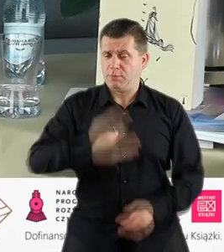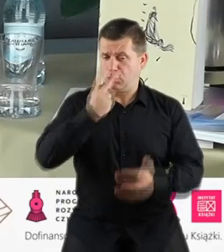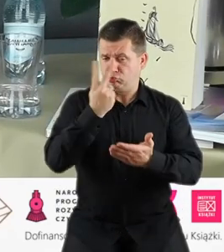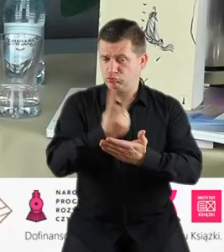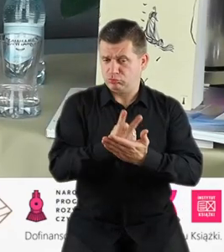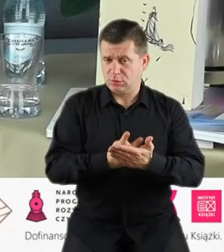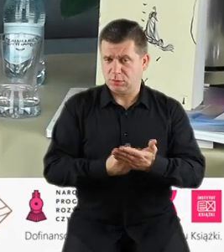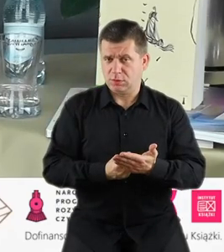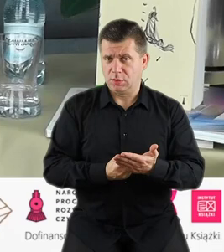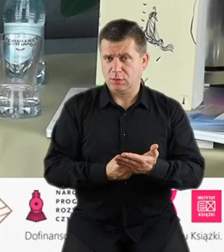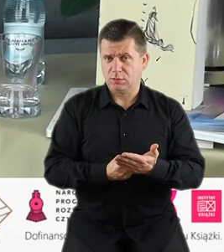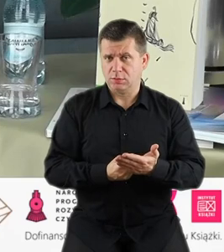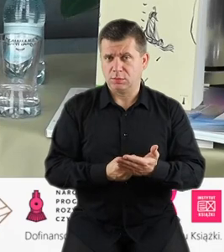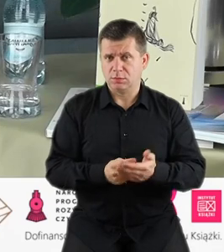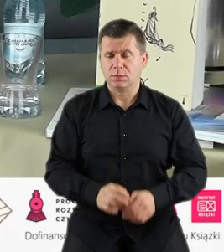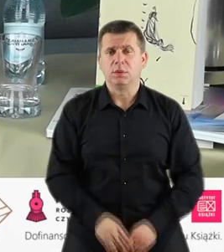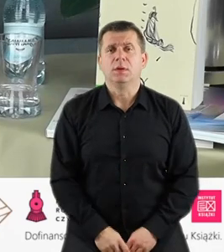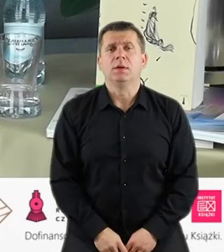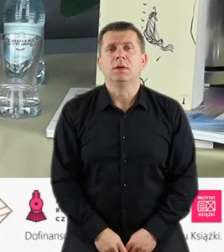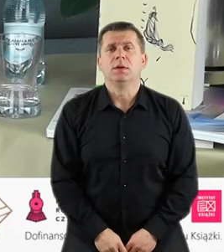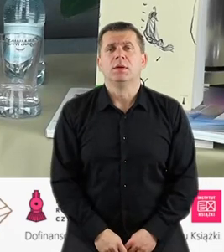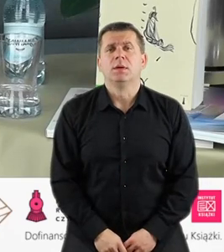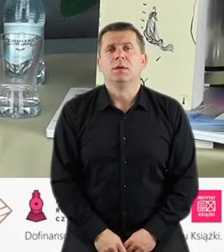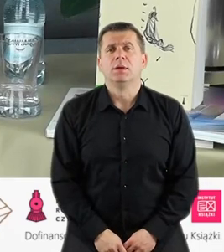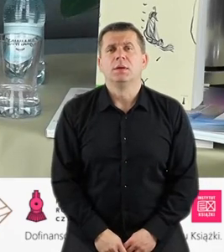ale też właśnie może dlatego, że on jest taki...